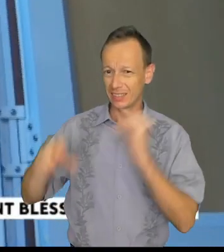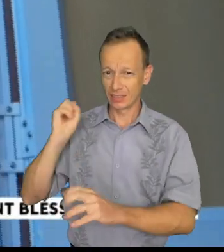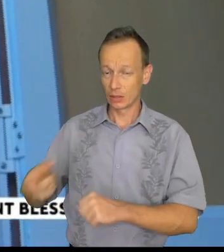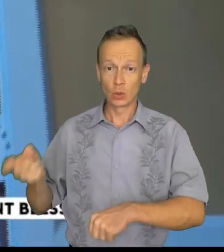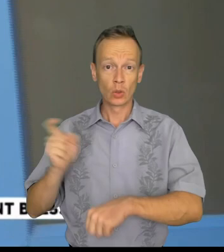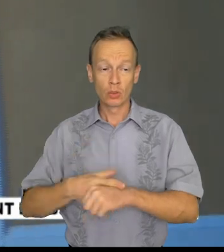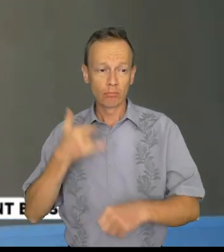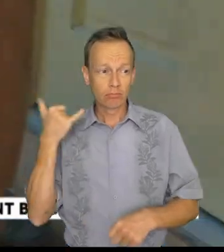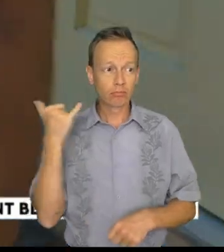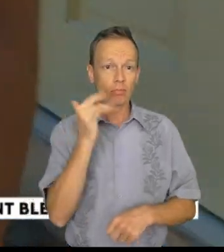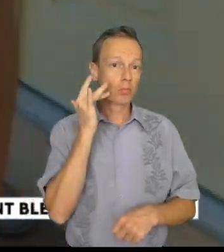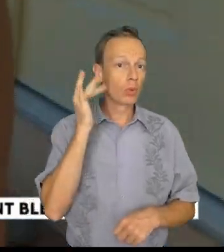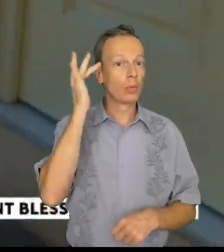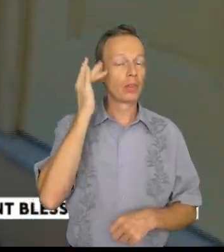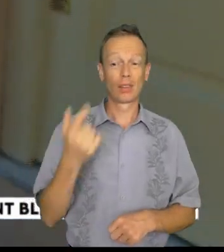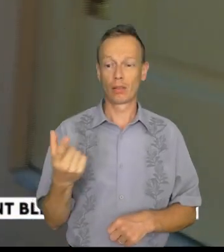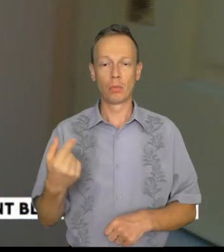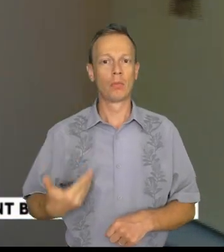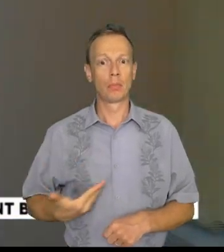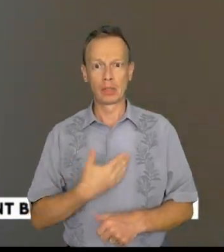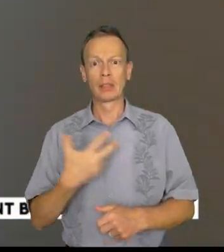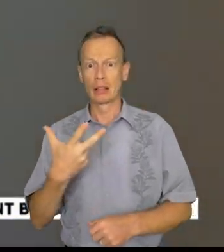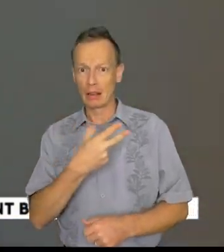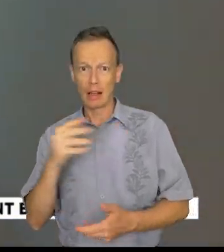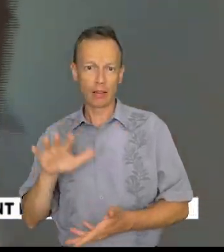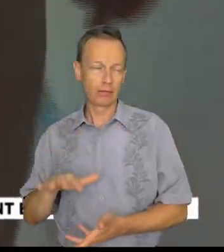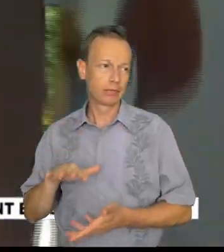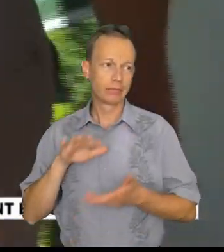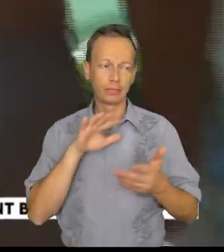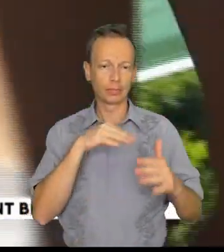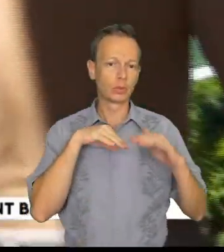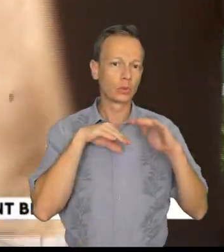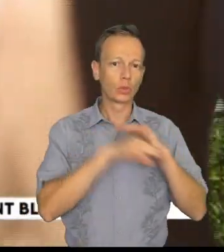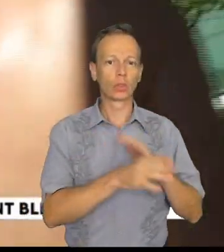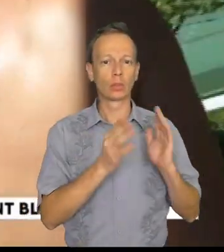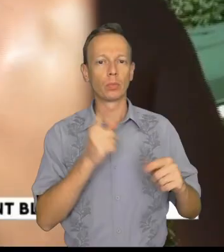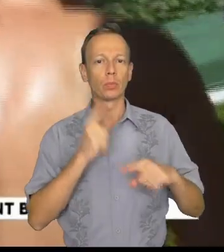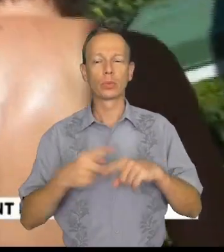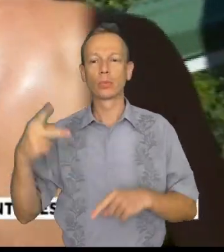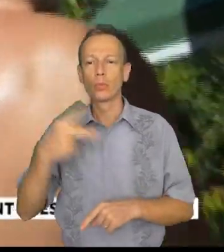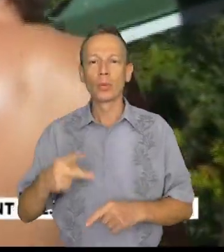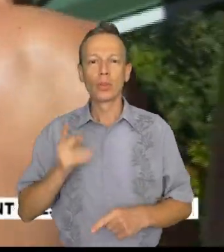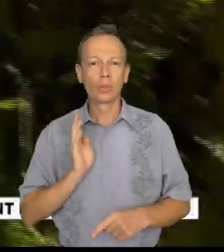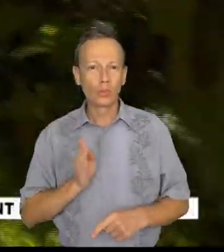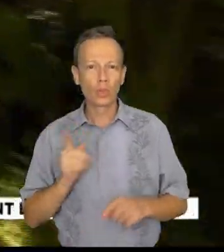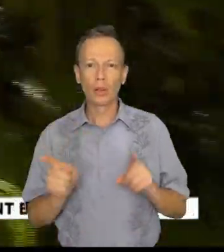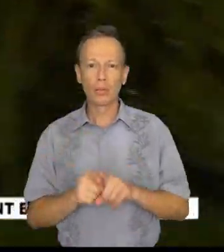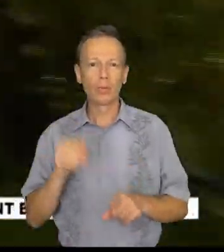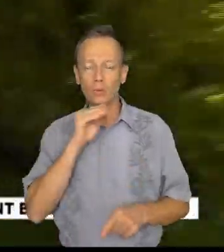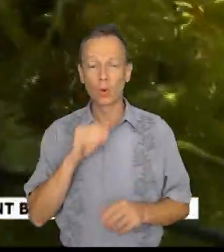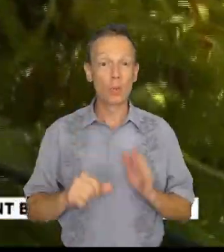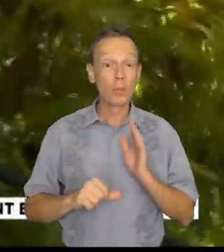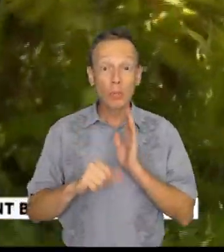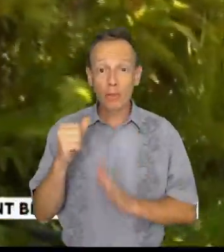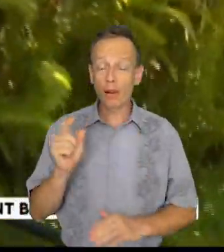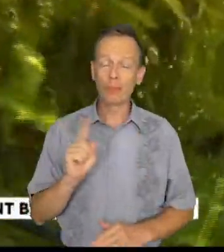pompiers qui ont conduit le couple grièvement blessé ainsi que le propriétaire des chiens aux urgences du Taoné. Il ne s'agit pas du premier fait relevé.